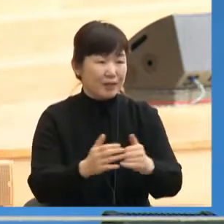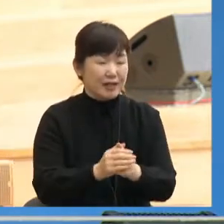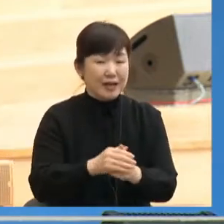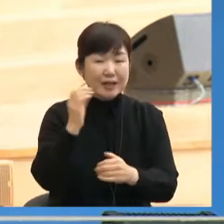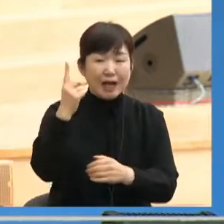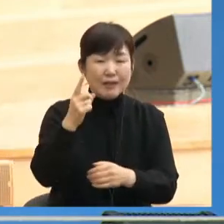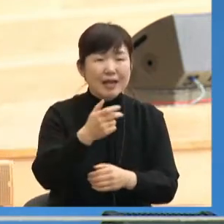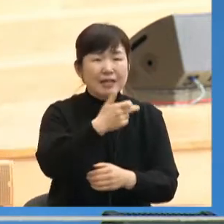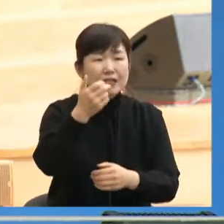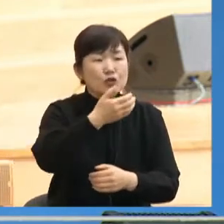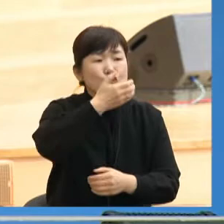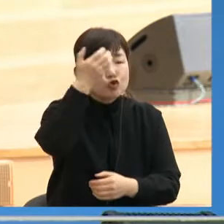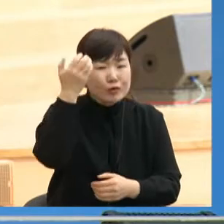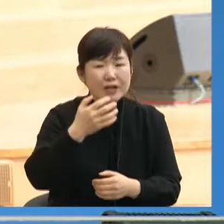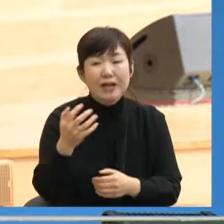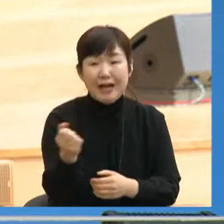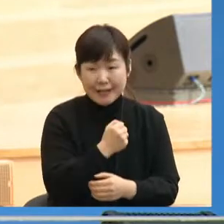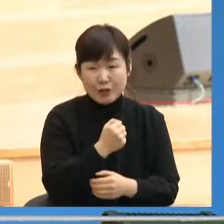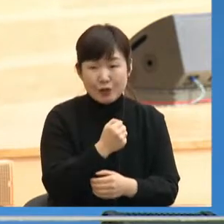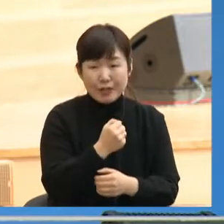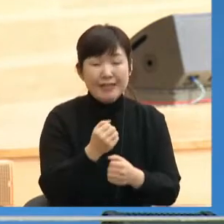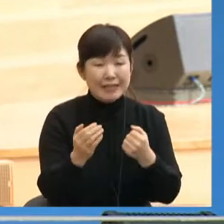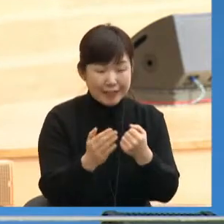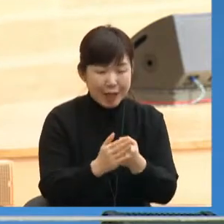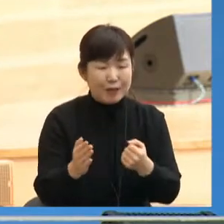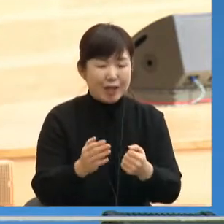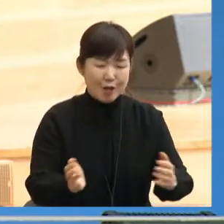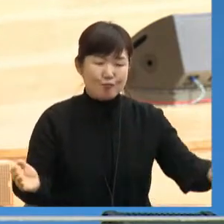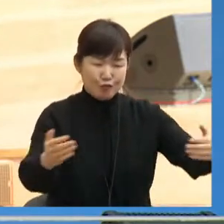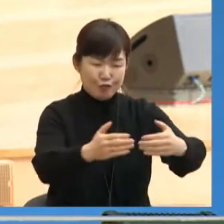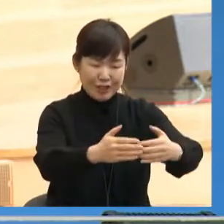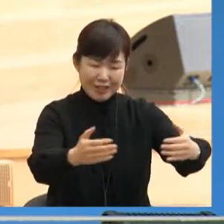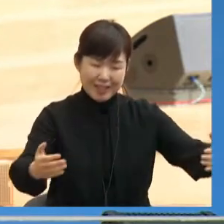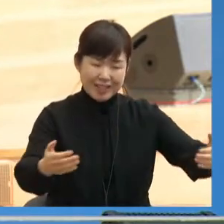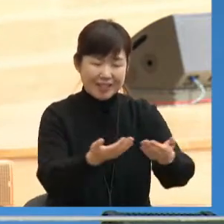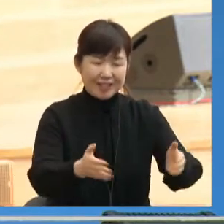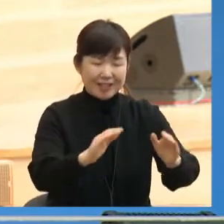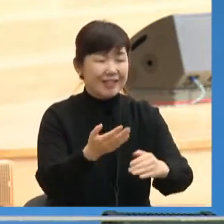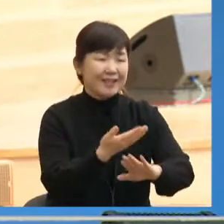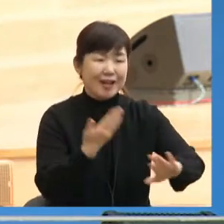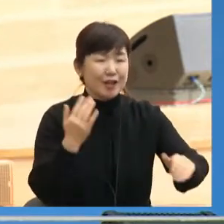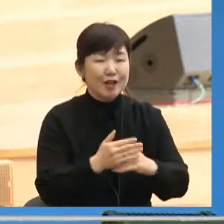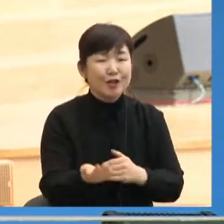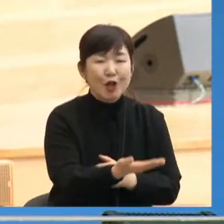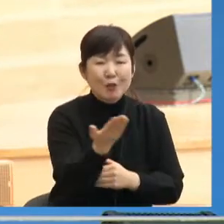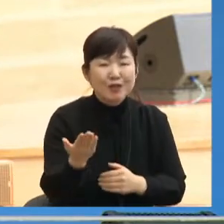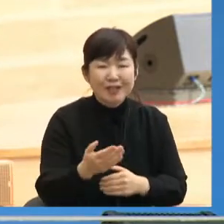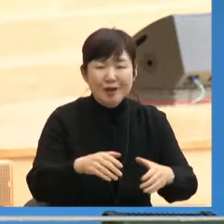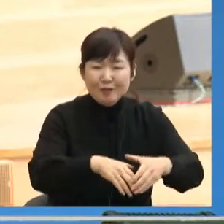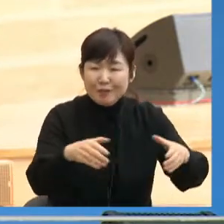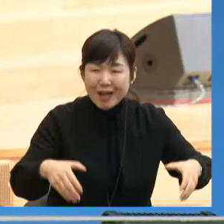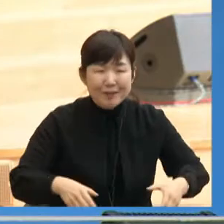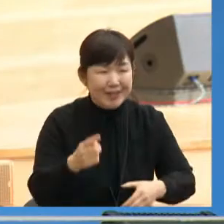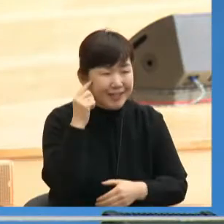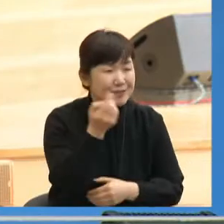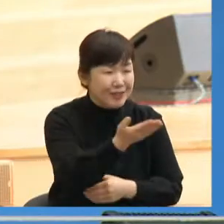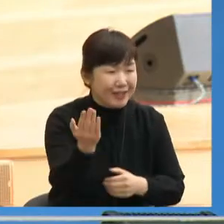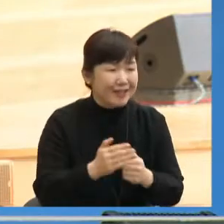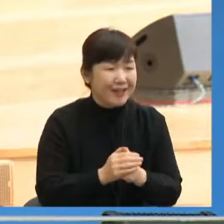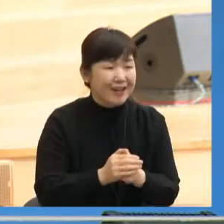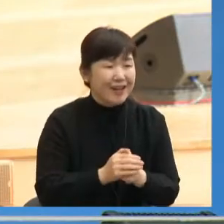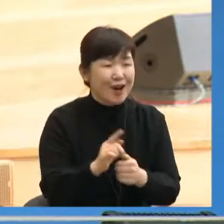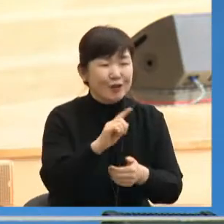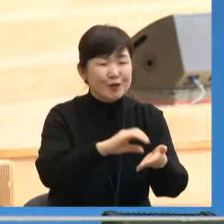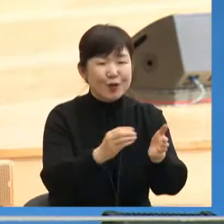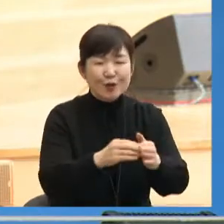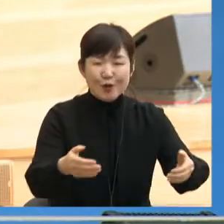얼마나 큰 품을 가지고 있는가에 따라서 품을 수 있는 그릇이 다릅니다. 여러분은 얼마나 큰 품을 가지고 계십니까? 얼마나 큰